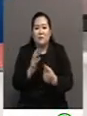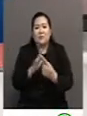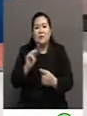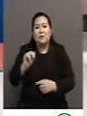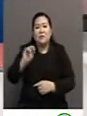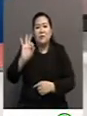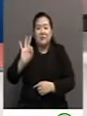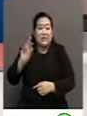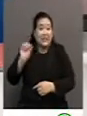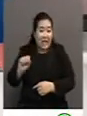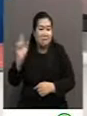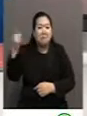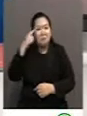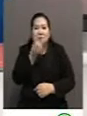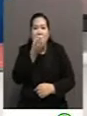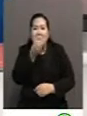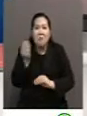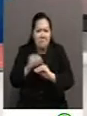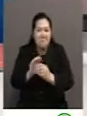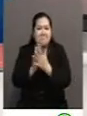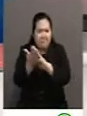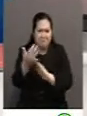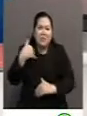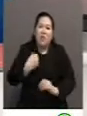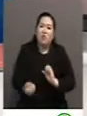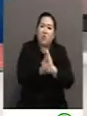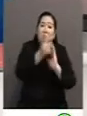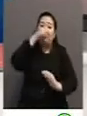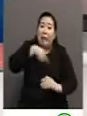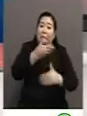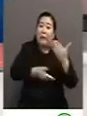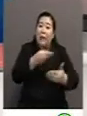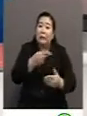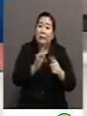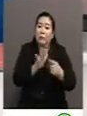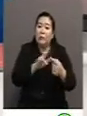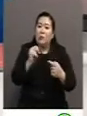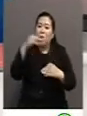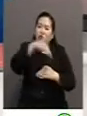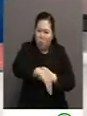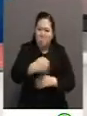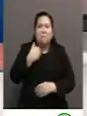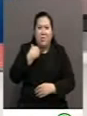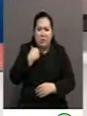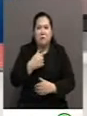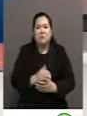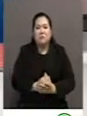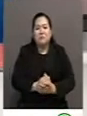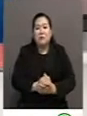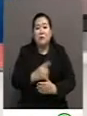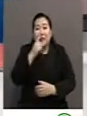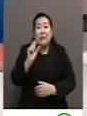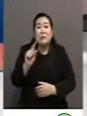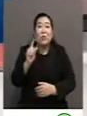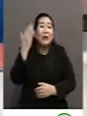รสปุ๊บมีแนวโน้มว่าจะปรับขึ้นดอกเบี้ยนะคะส่งผลให้ตลาดหุ้นไทยรวมทั้งเอเชียปรับตัวลงมาเลยทีเดียวค่ะเรียกว่าเกิดการแพนิคซึ่งเห็นตั้งแต่เ